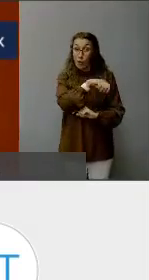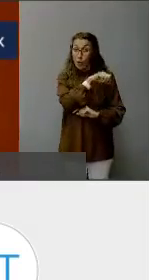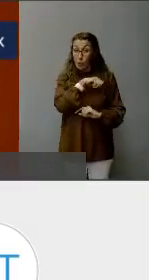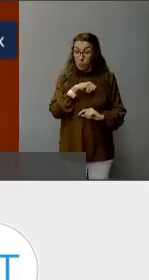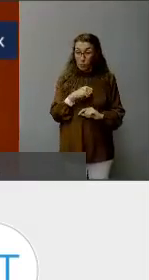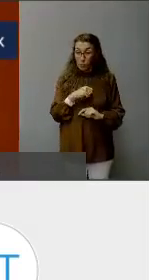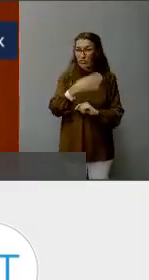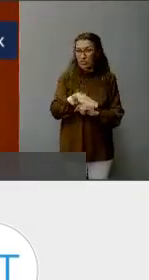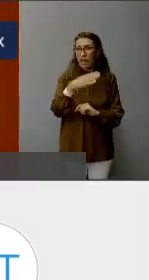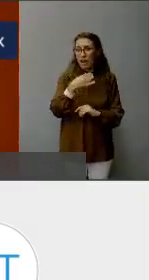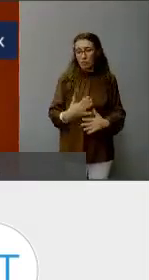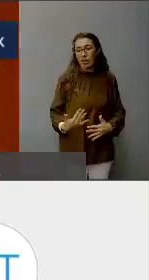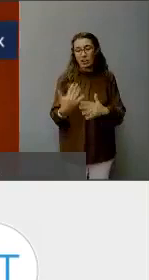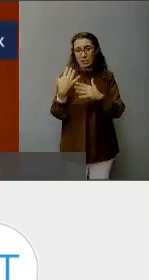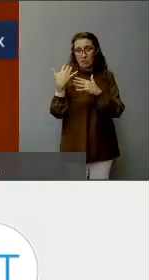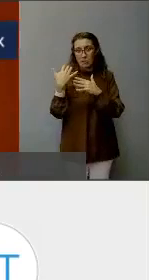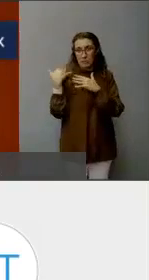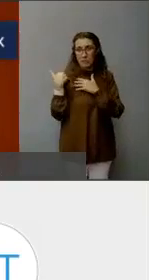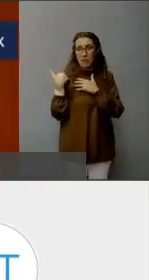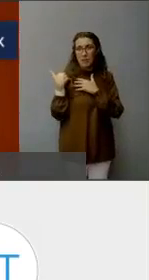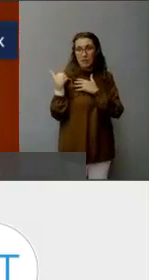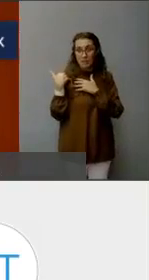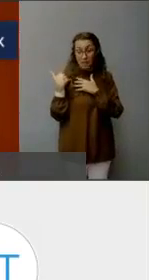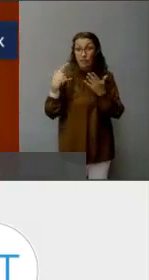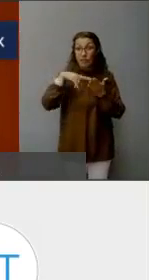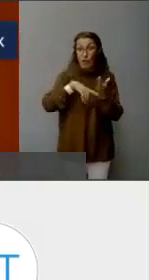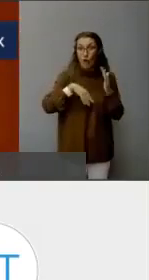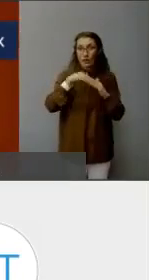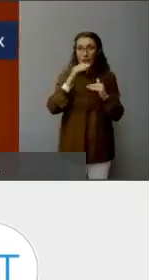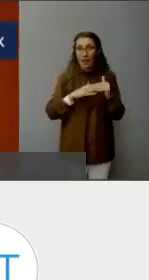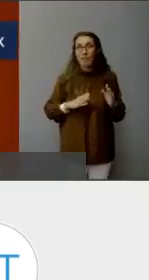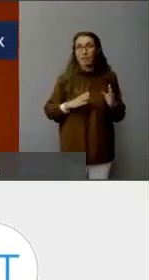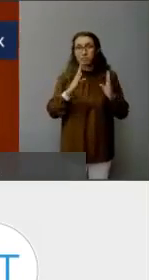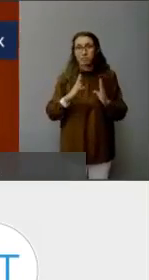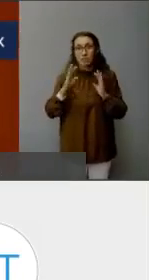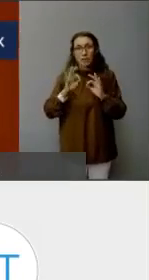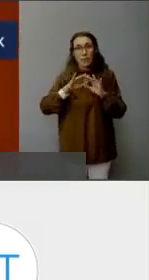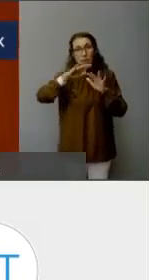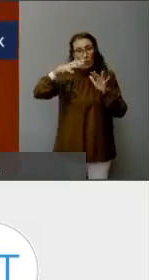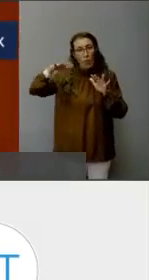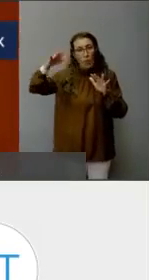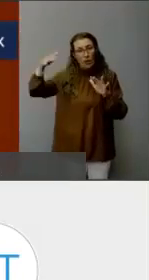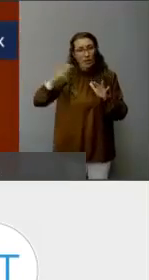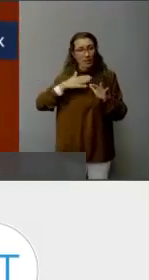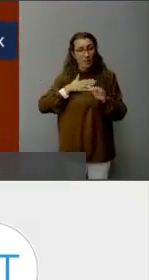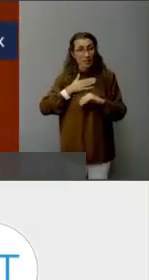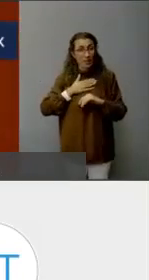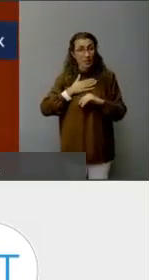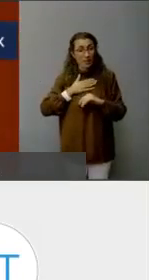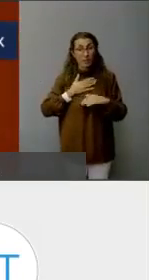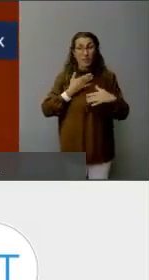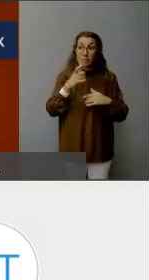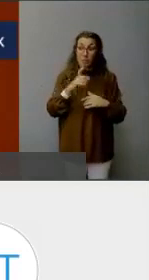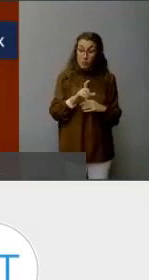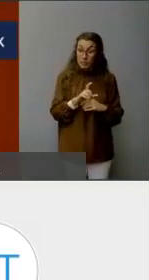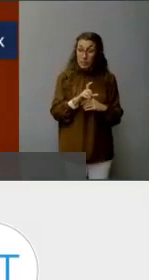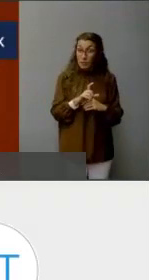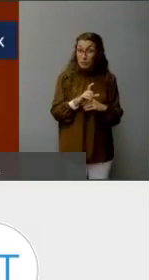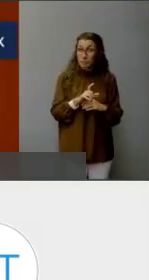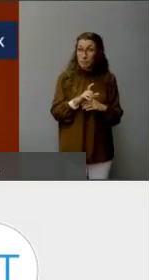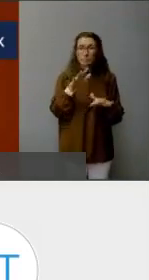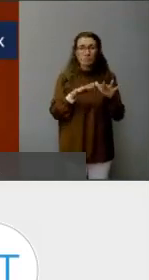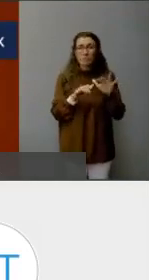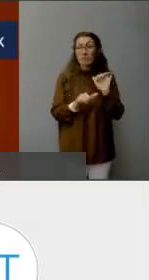responsabilità di riprendere a costruire quindi a cementificare le nostre colline perché evidentemente il fatto che soltanto sabato